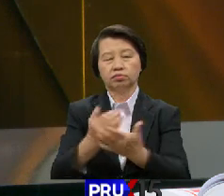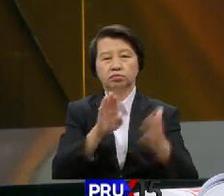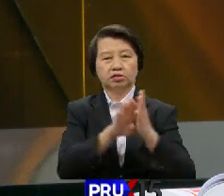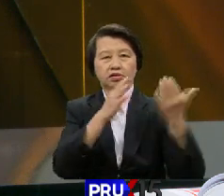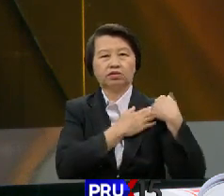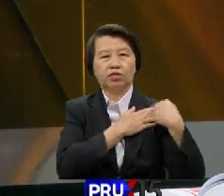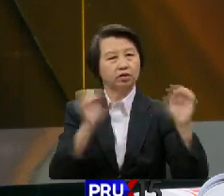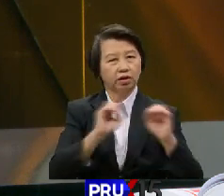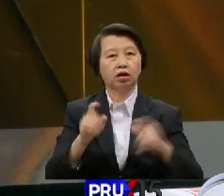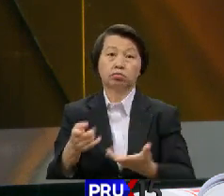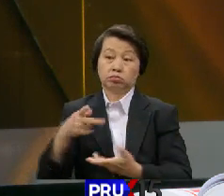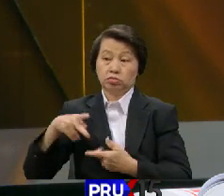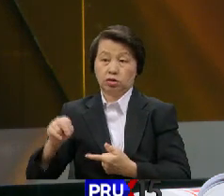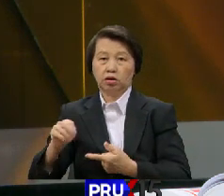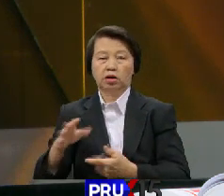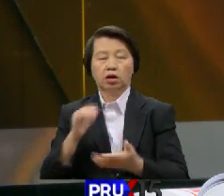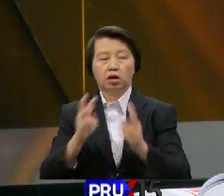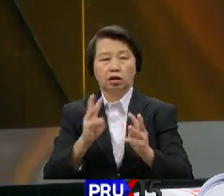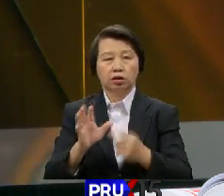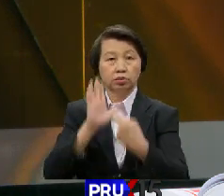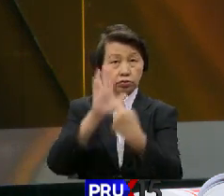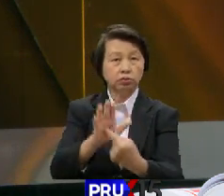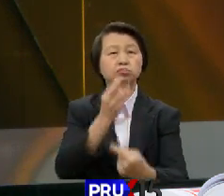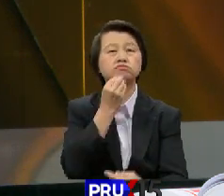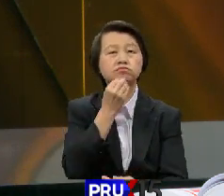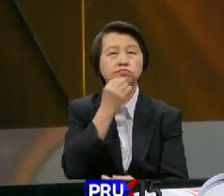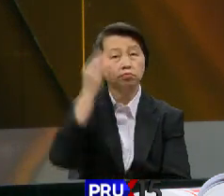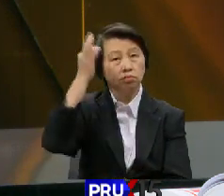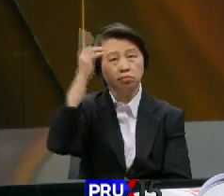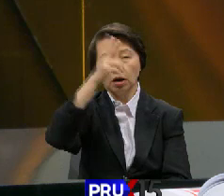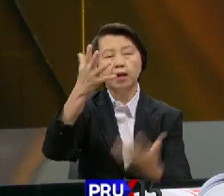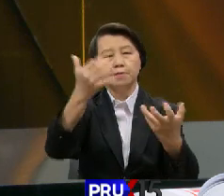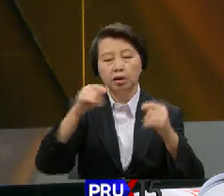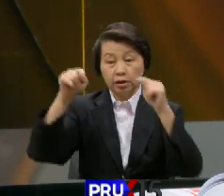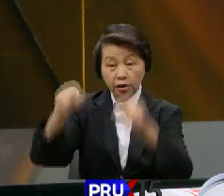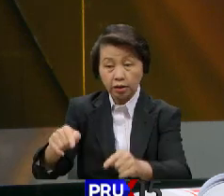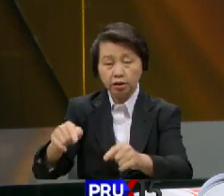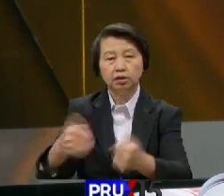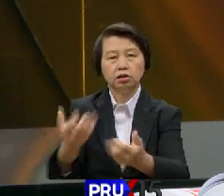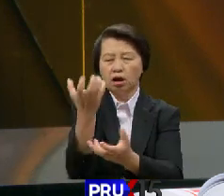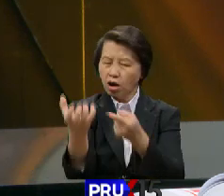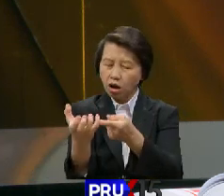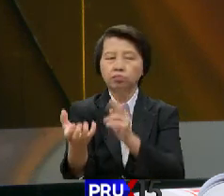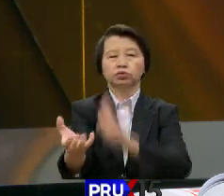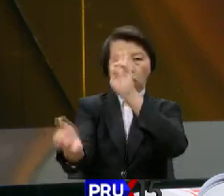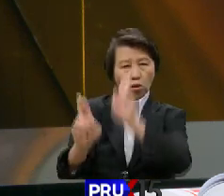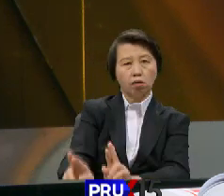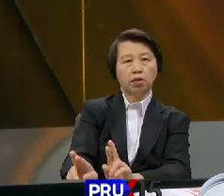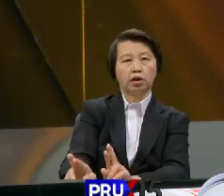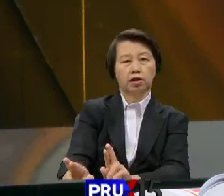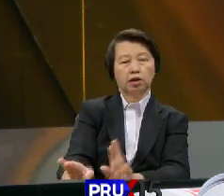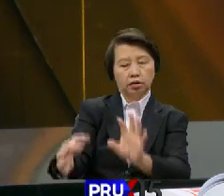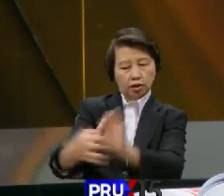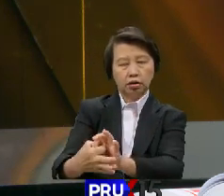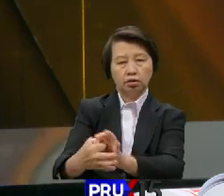bertanggung jawab walau hal yang mau dipapar oleh ratusi di peringkat persekutuan adalah ini adalah acuan yang perlu dihormati karena